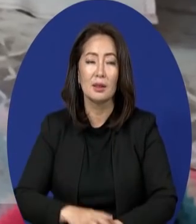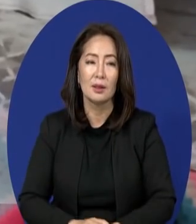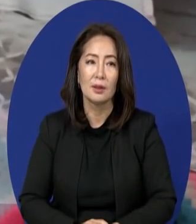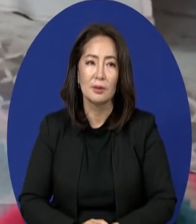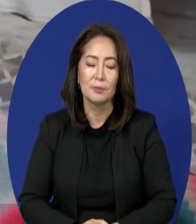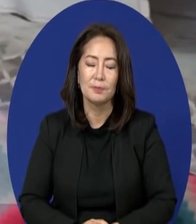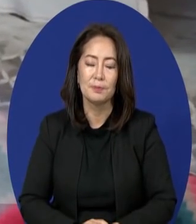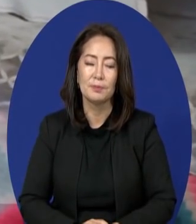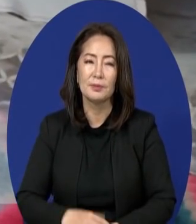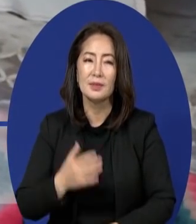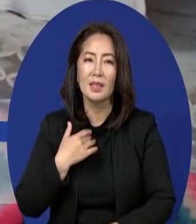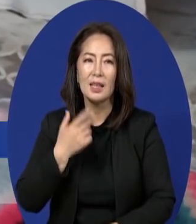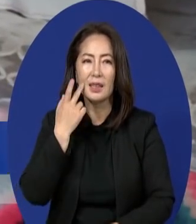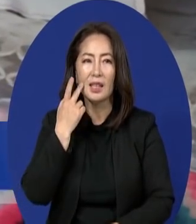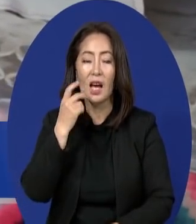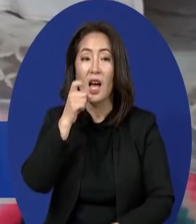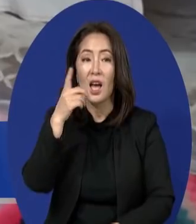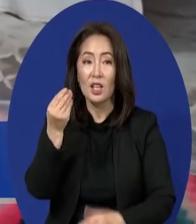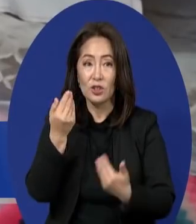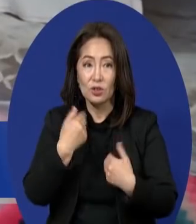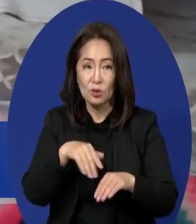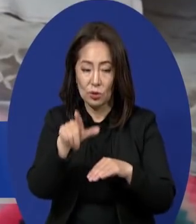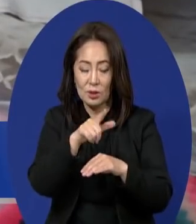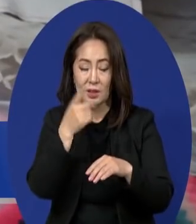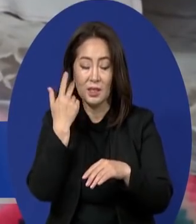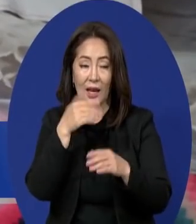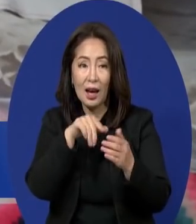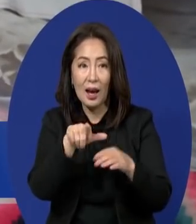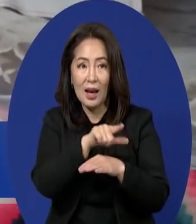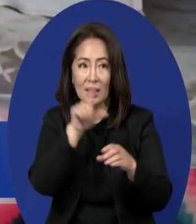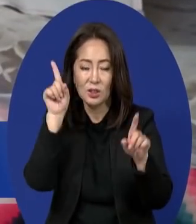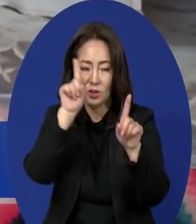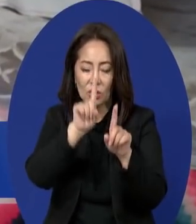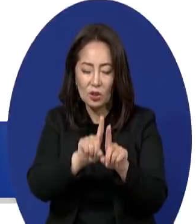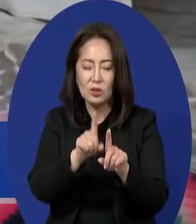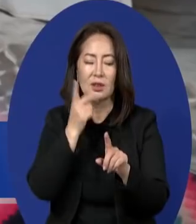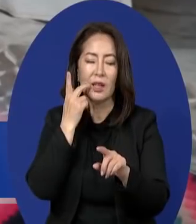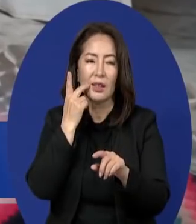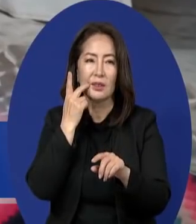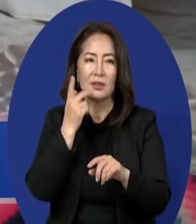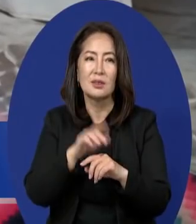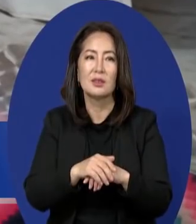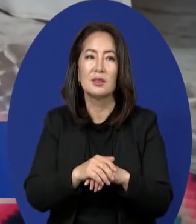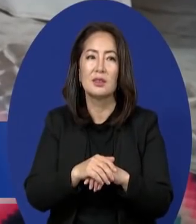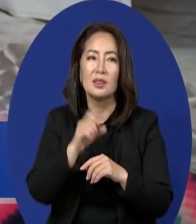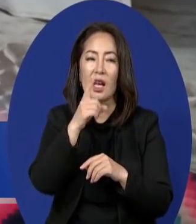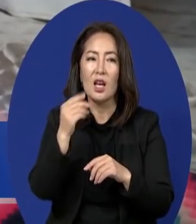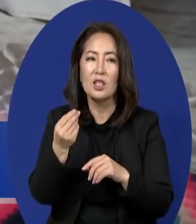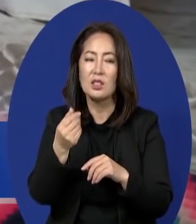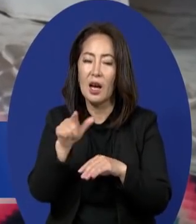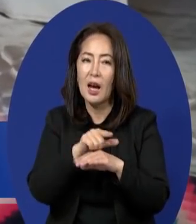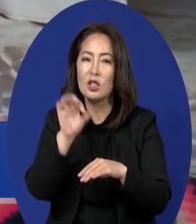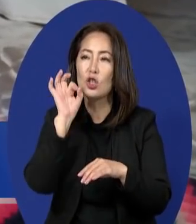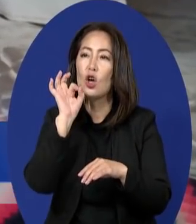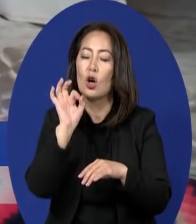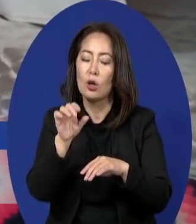Ээжийнхаа тэр нутглуулсан газарт очиод сангаа тавиад маш их баяртай бүтсэн. Заавал утах ёстой ээжийнхаа